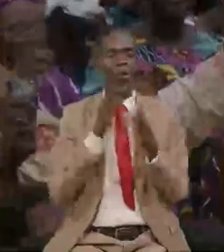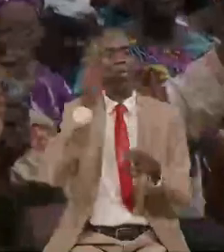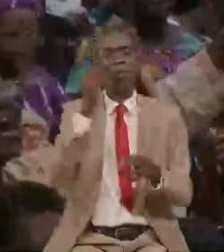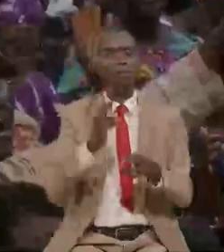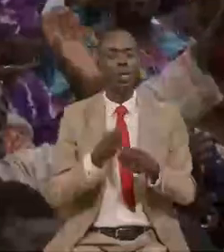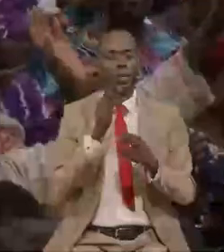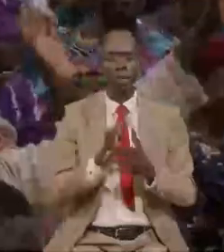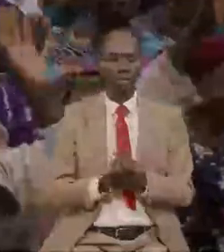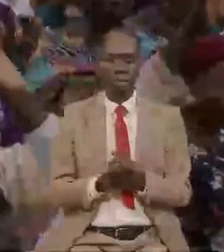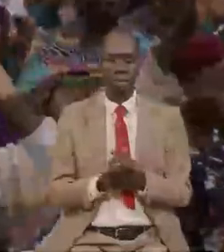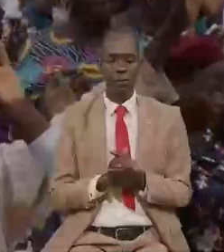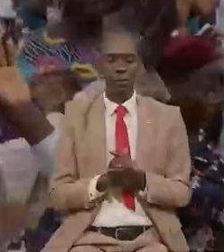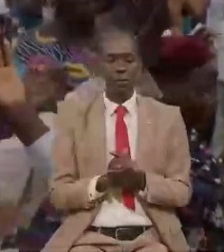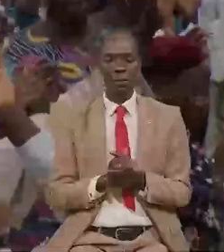Jésus.